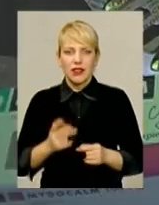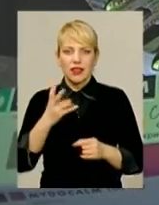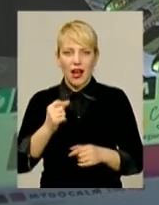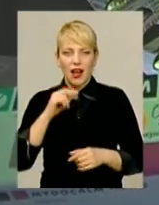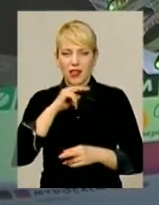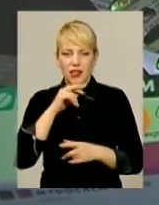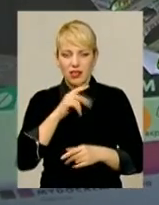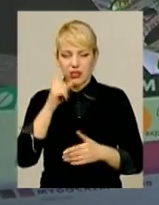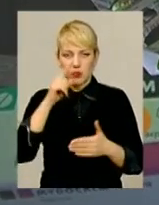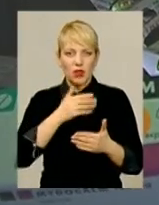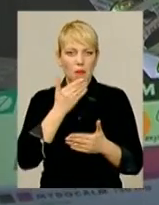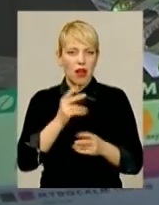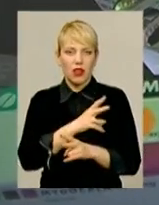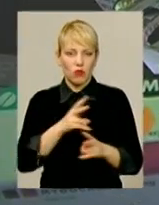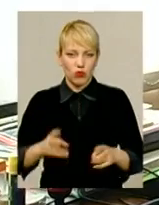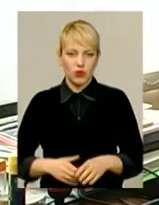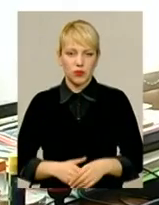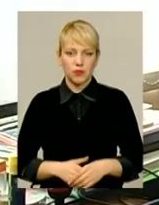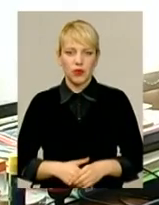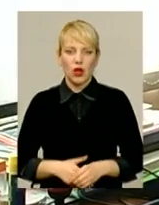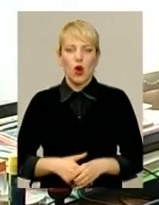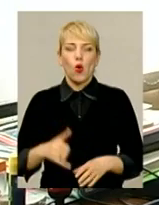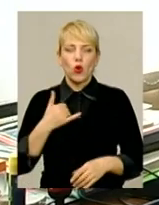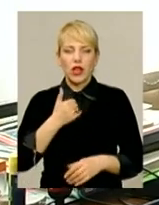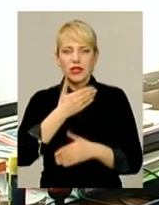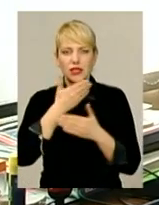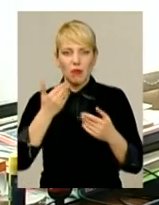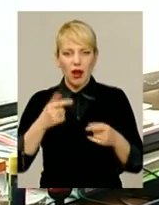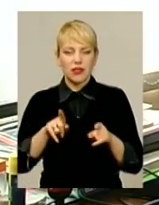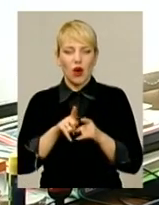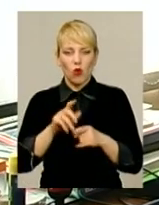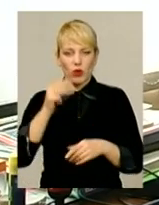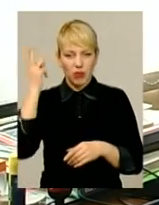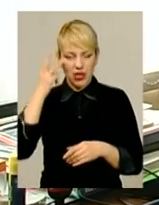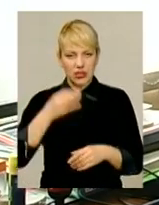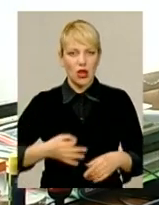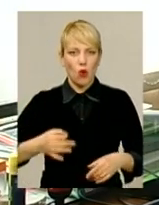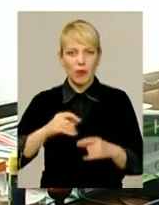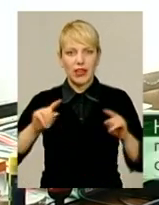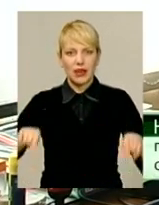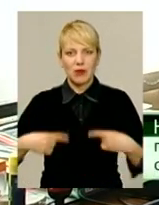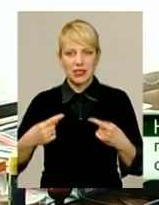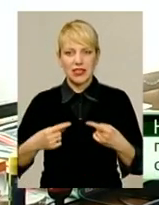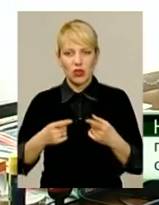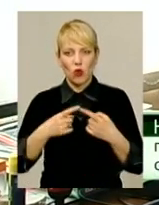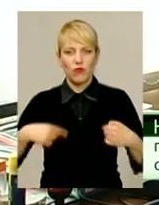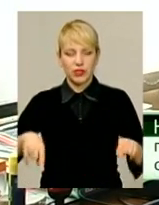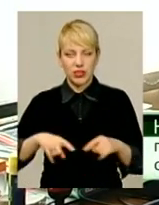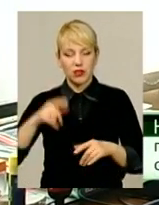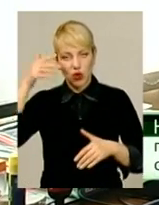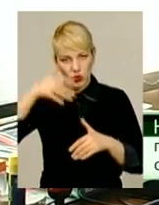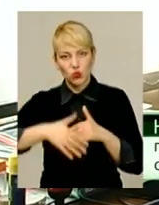на що. Це визнають і самі медики. У нас немає такого в Хмельницькій області реабілітаційного відділення,